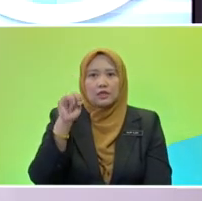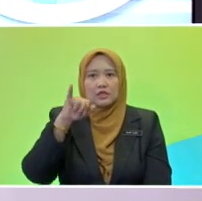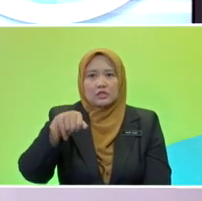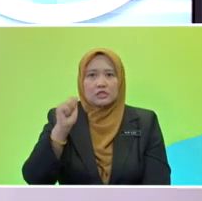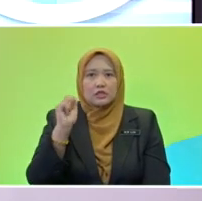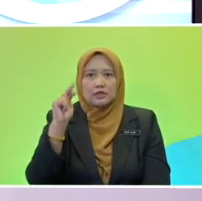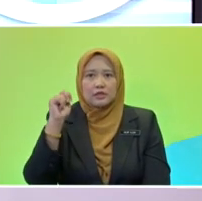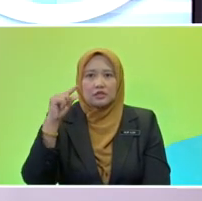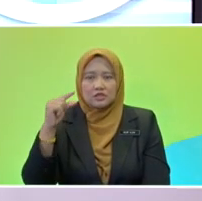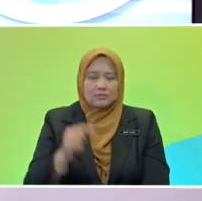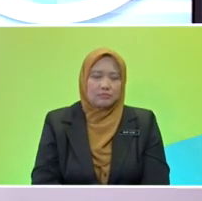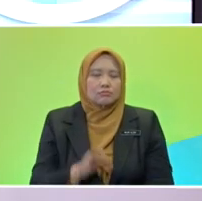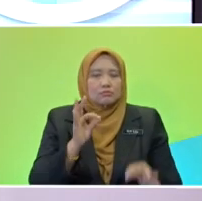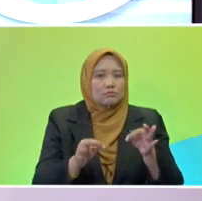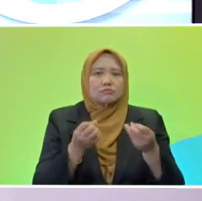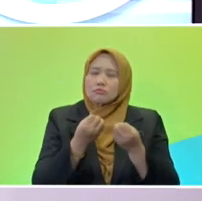Irfan